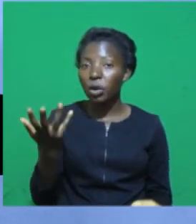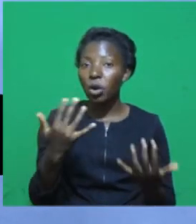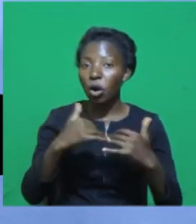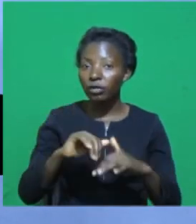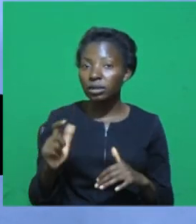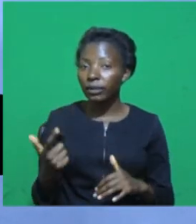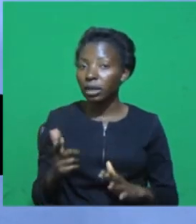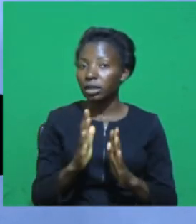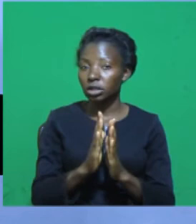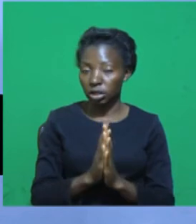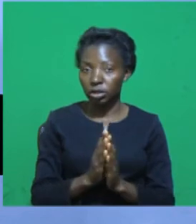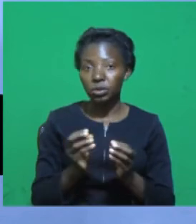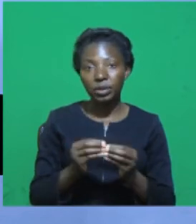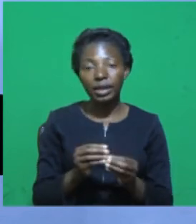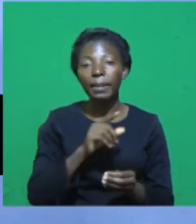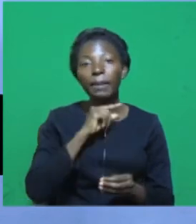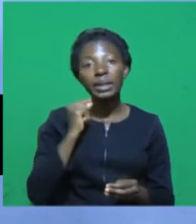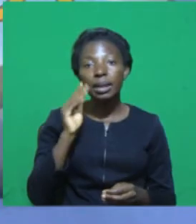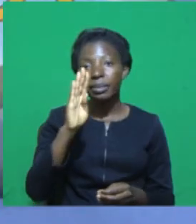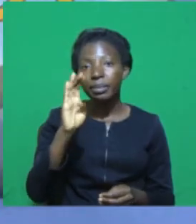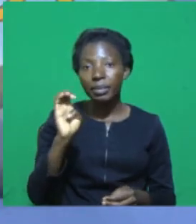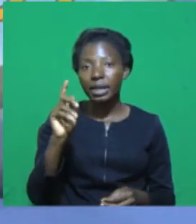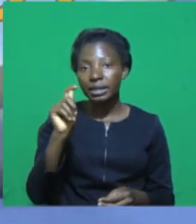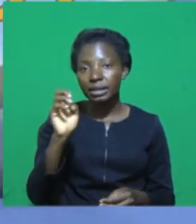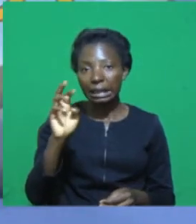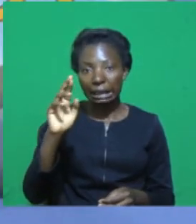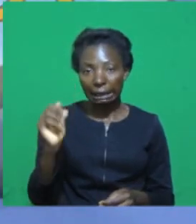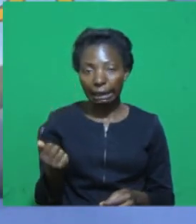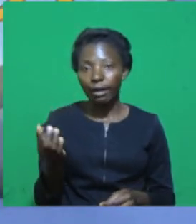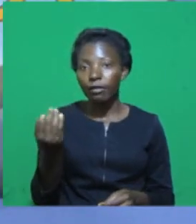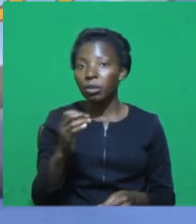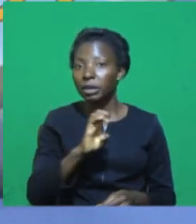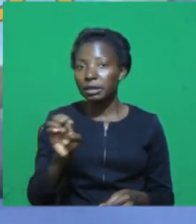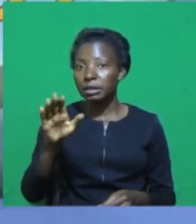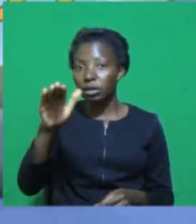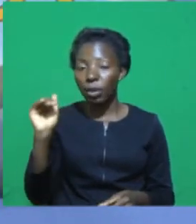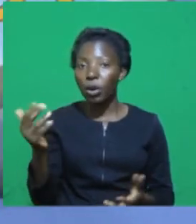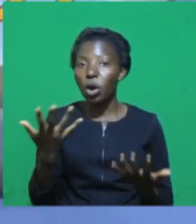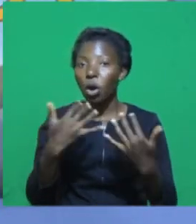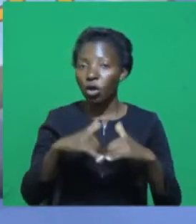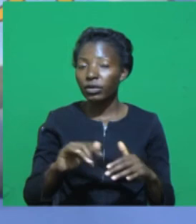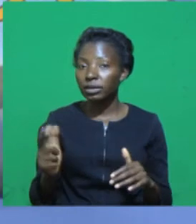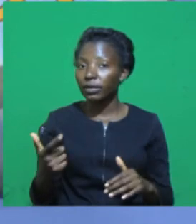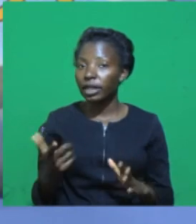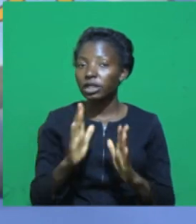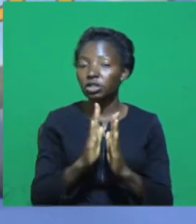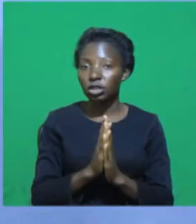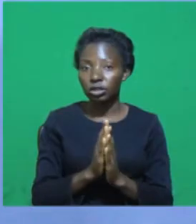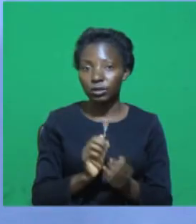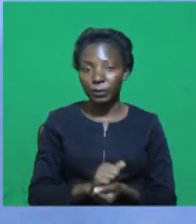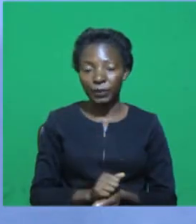Day Adventist Church pamwe chete namufundisi Caston Betera vekuEast Zimbabwe Conference of the Seventh Day Adventist